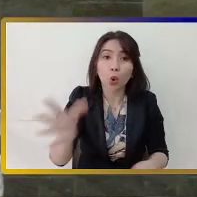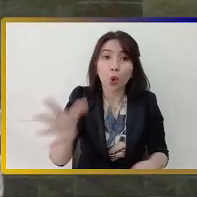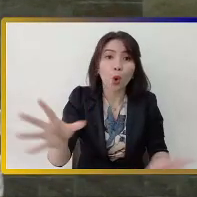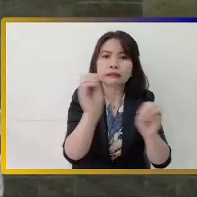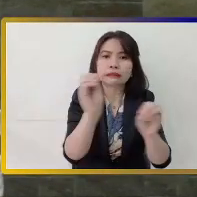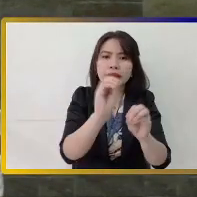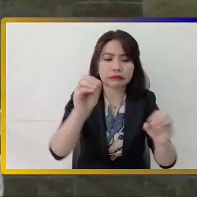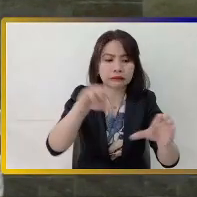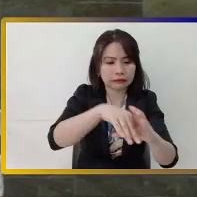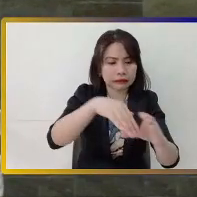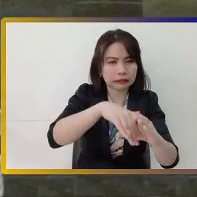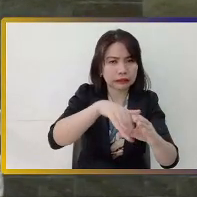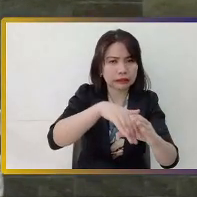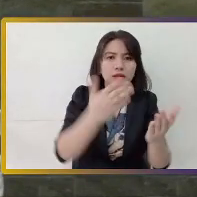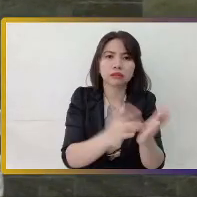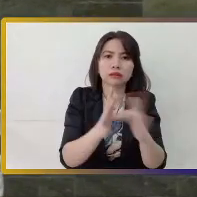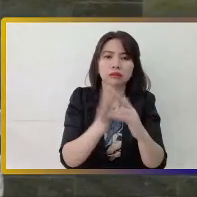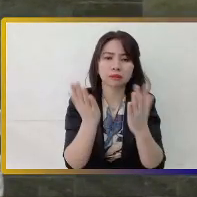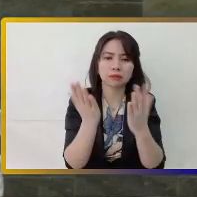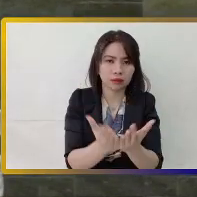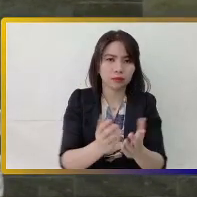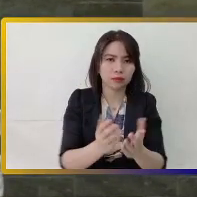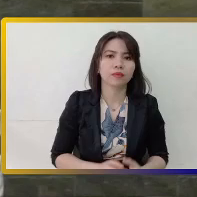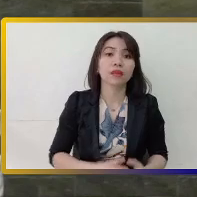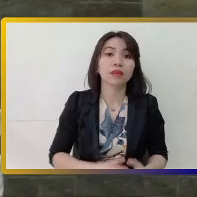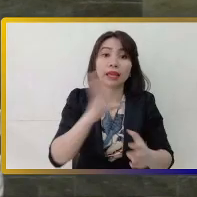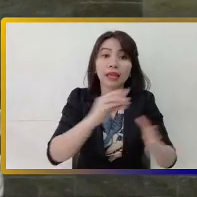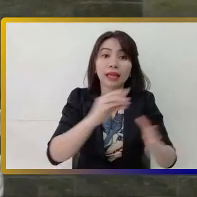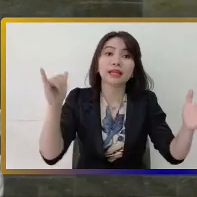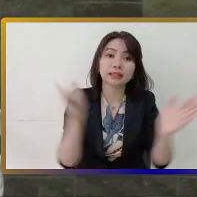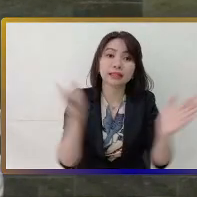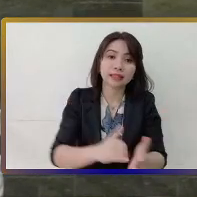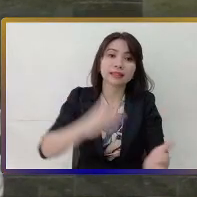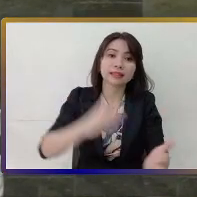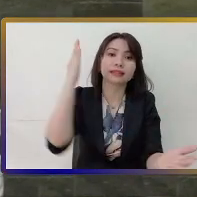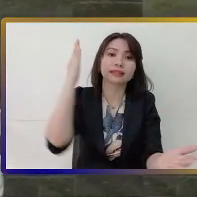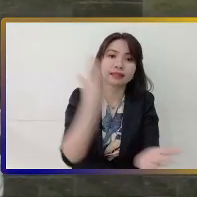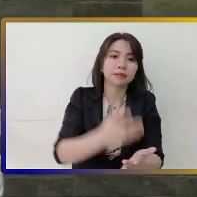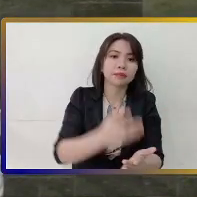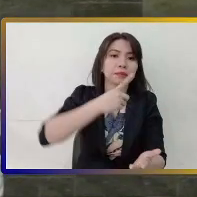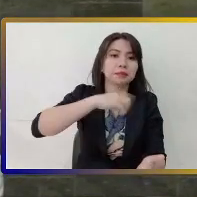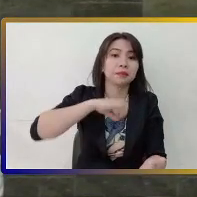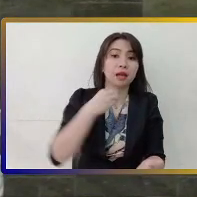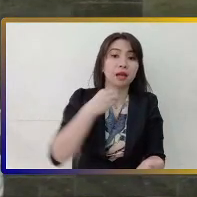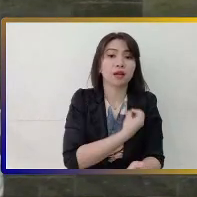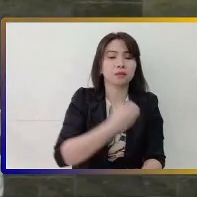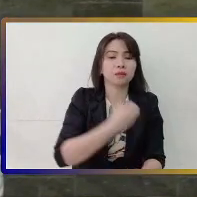that is disabling our understanding.